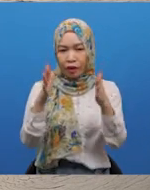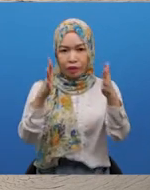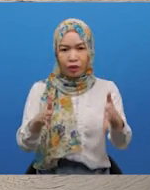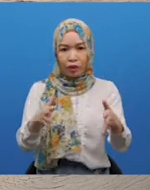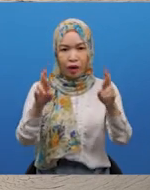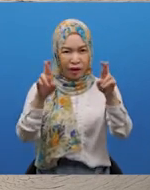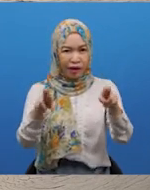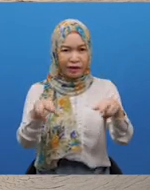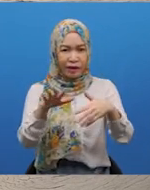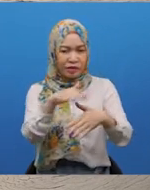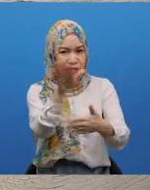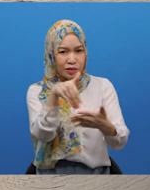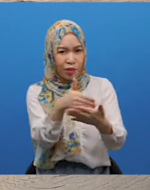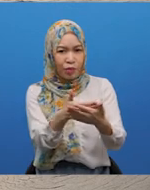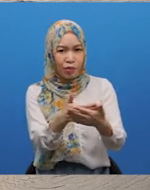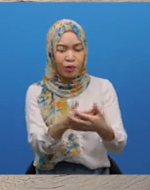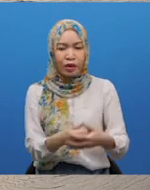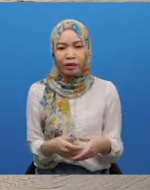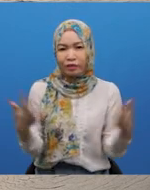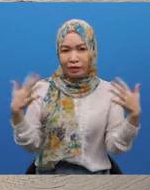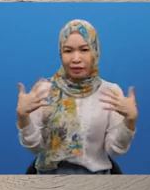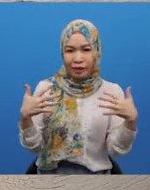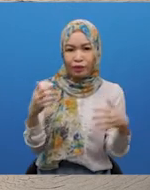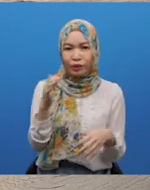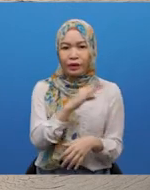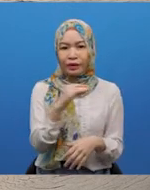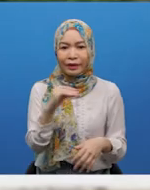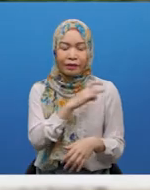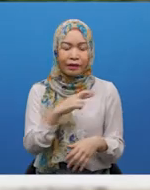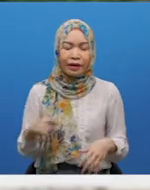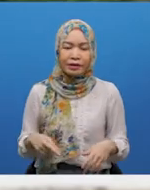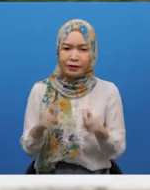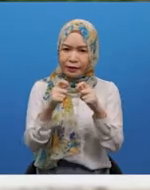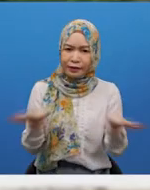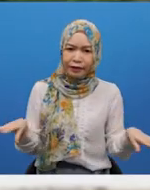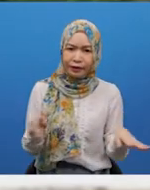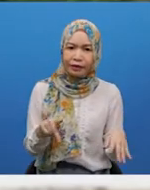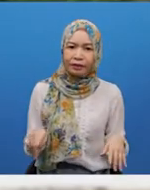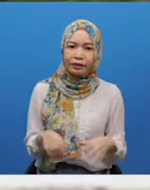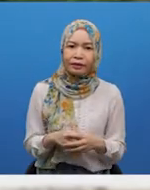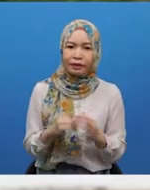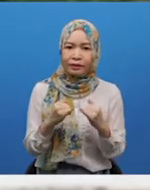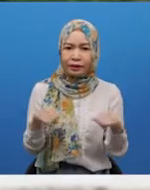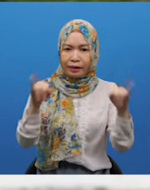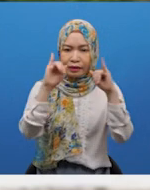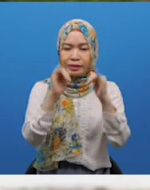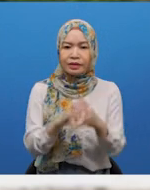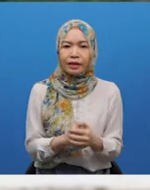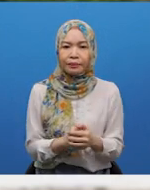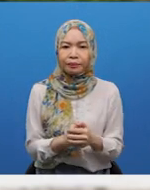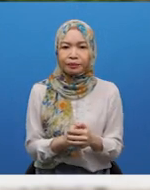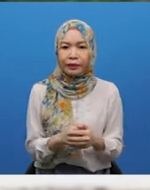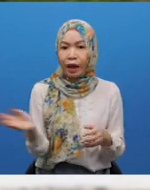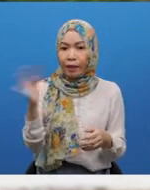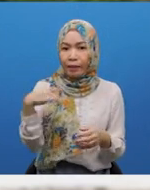dan Baginda Sultan terpaksa meninggalkan istana. Baiklah, murid-murid. Sekarang, marilah